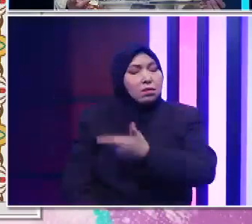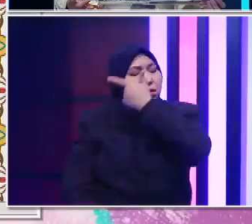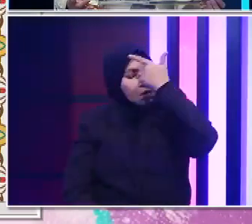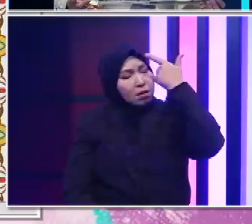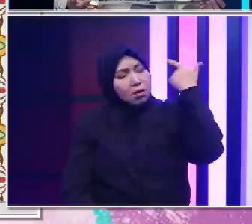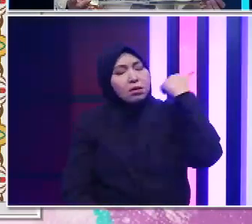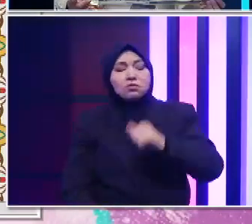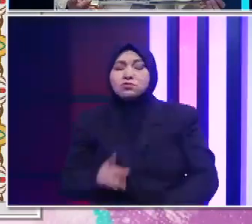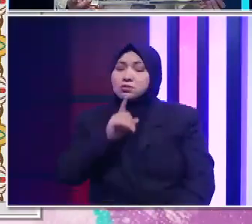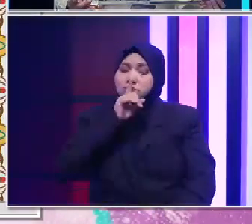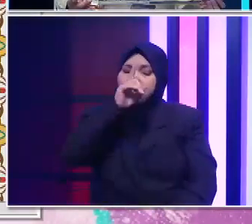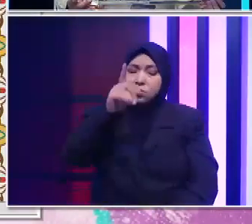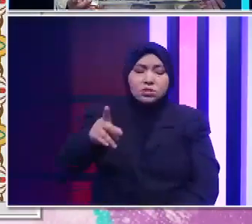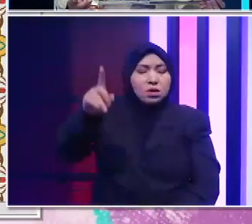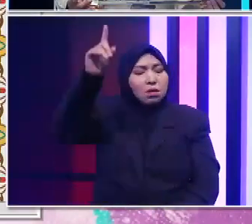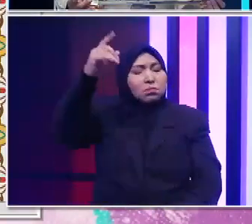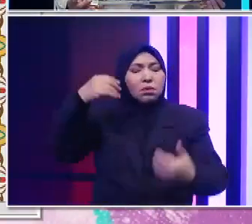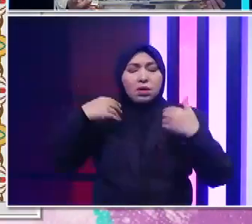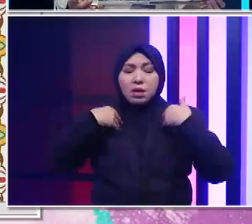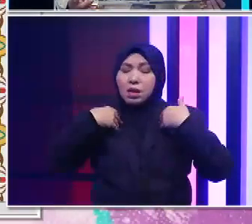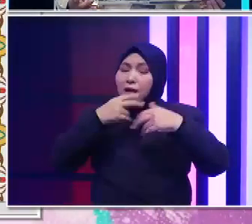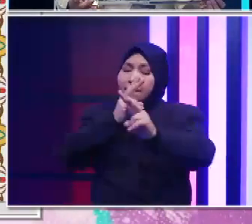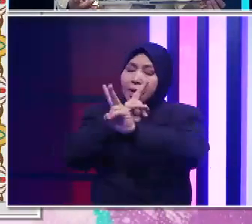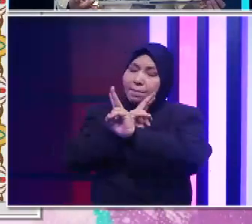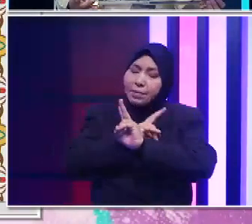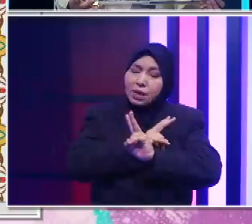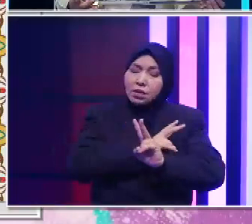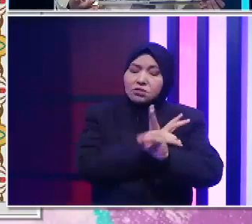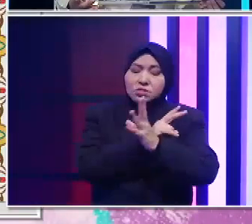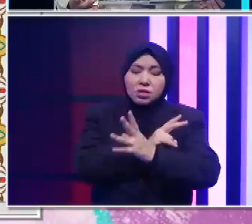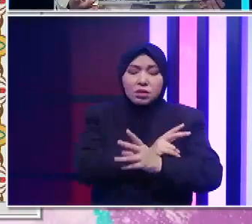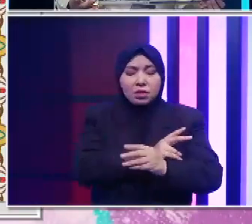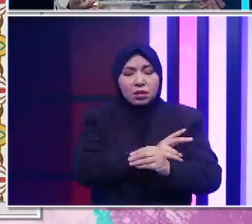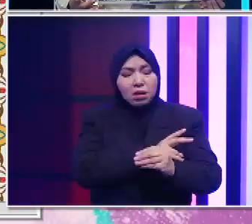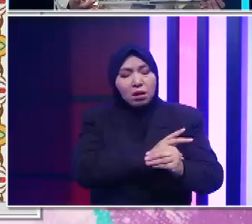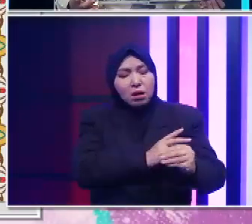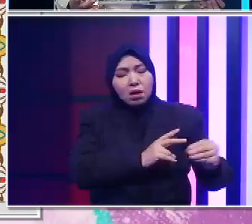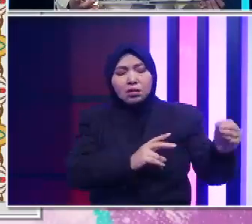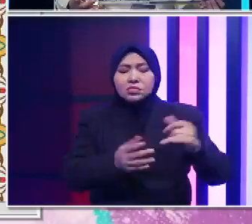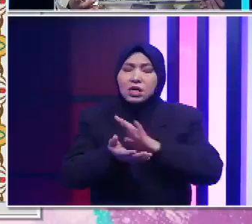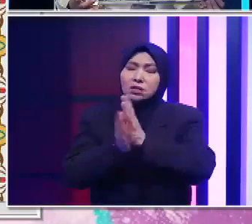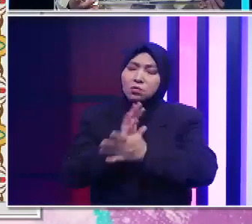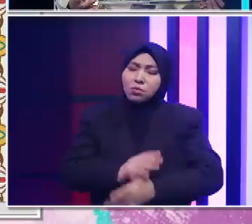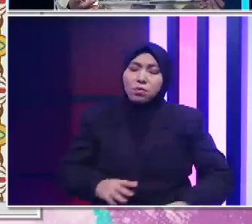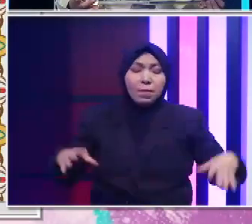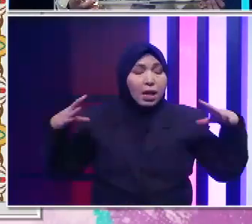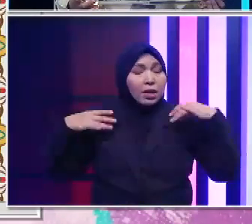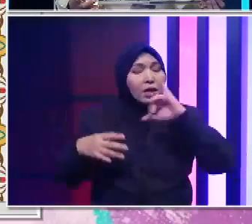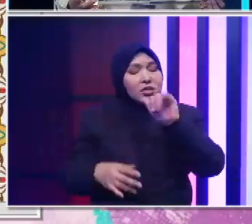sein allohu allohu wajib merriwa